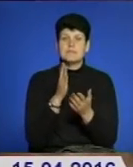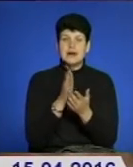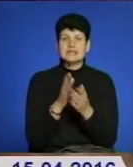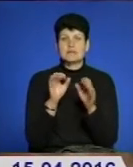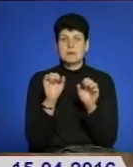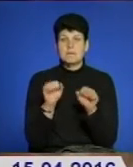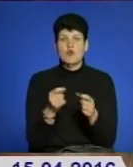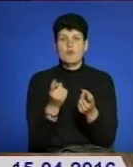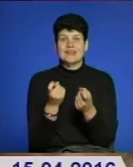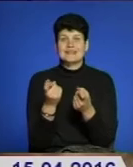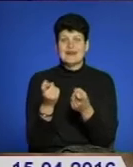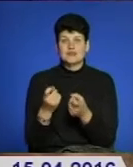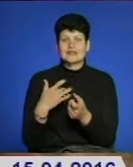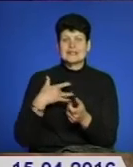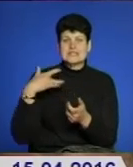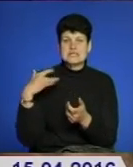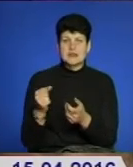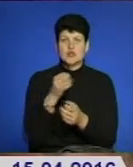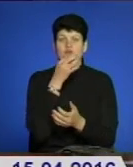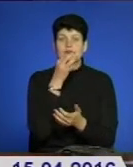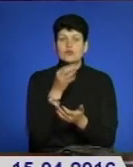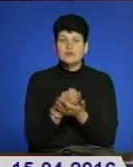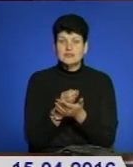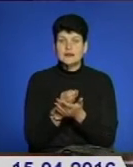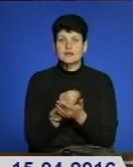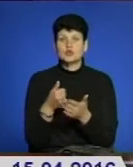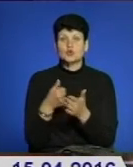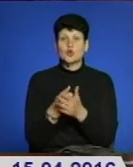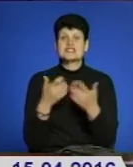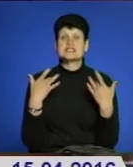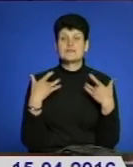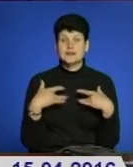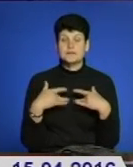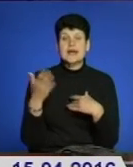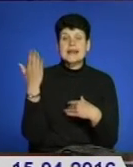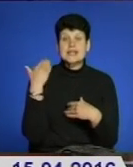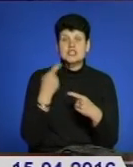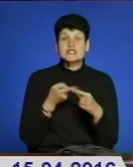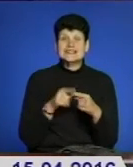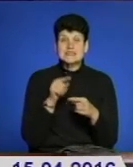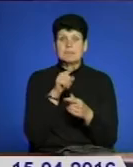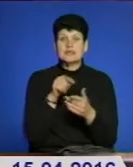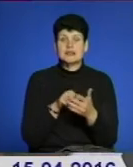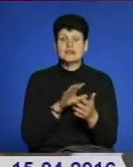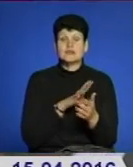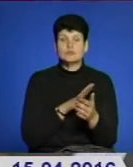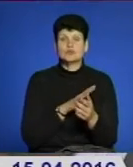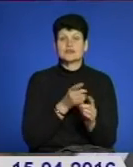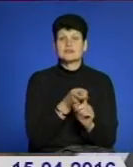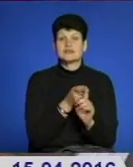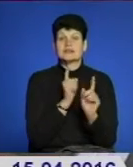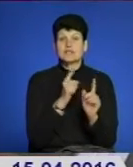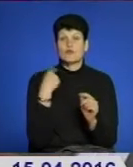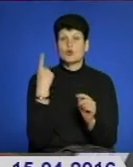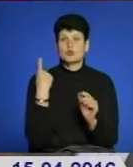право притягати їх до дисциплінарної відповідальності аж до звільнення. Раніше такі питання належали виключно до компетенції